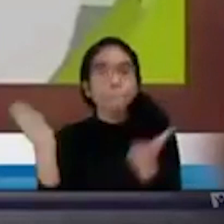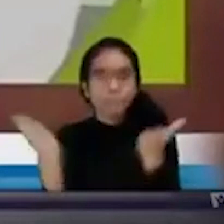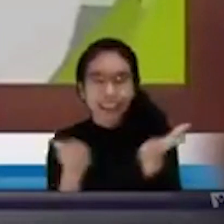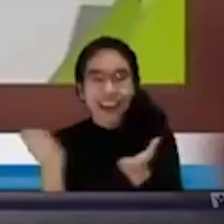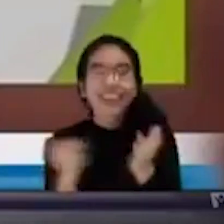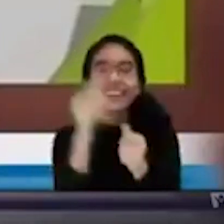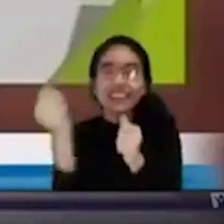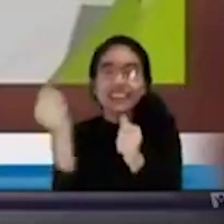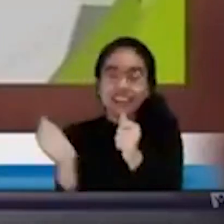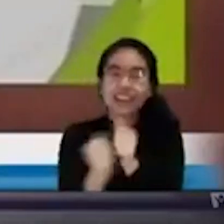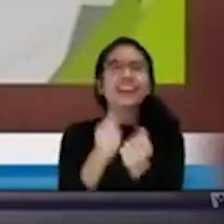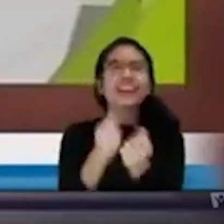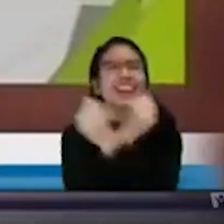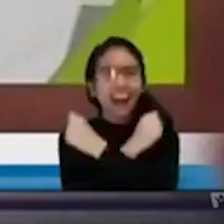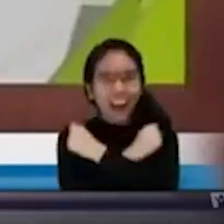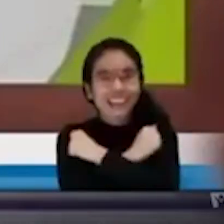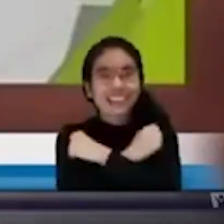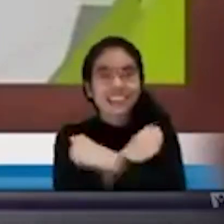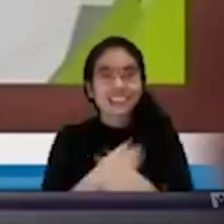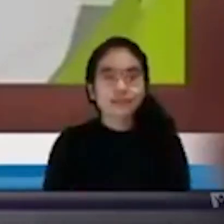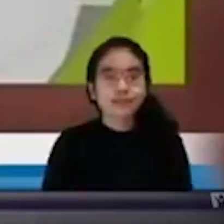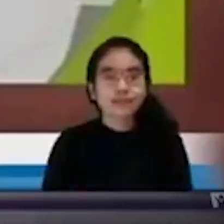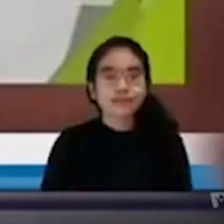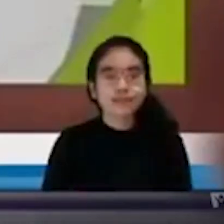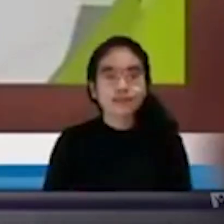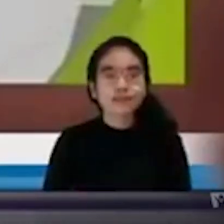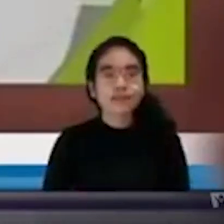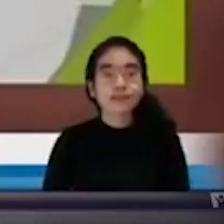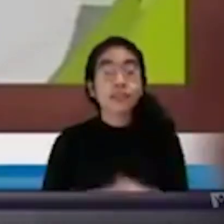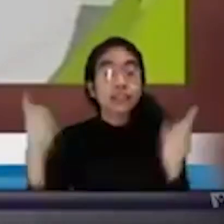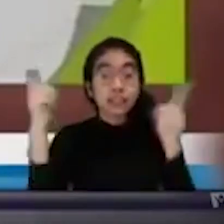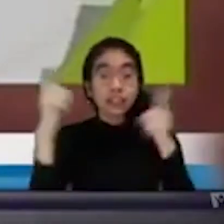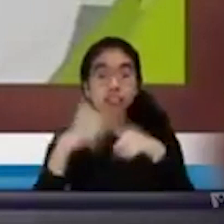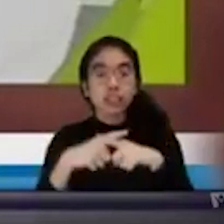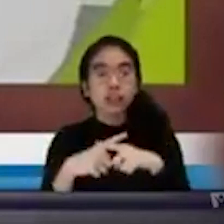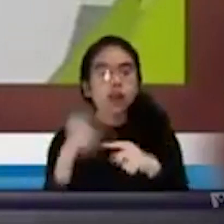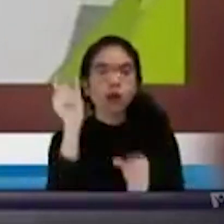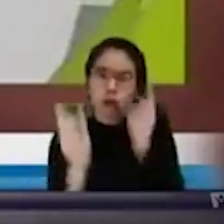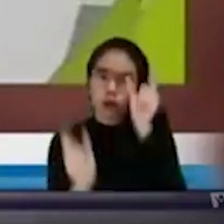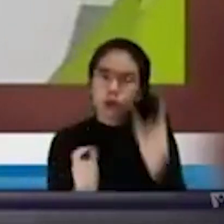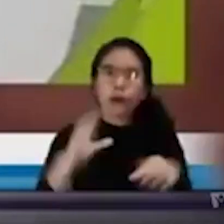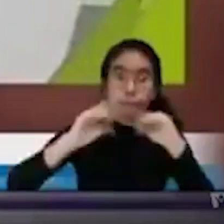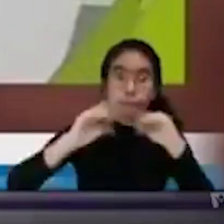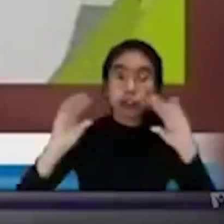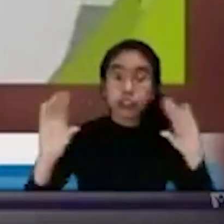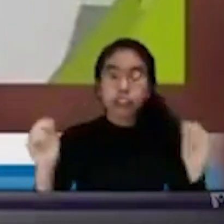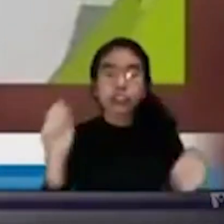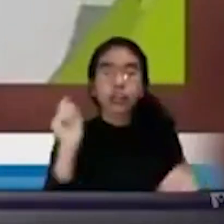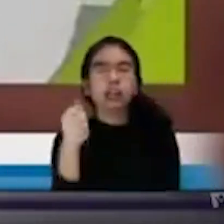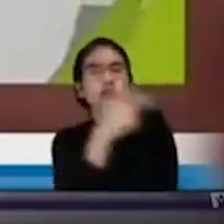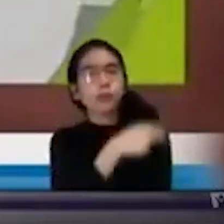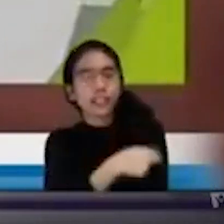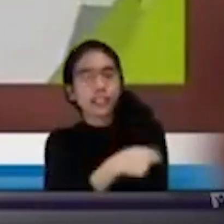Advent Bandung adalah sebagai orang pelayan yang melayani Tuhan dan melayani sesama